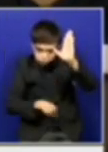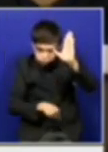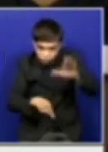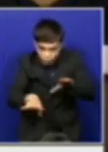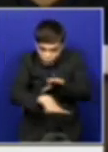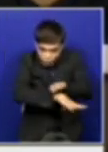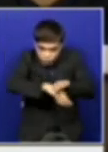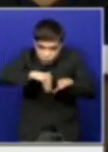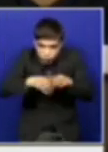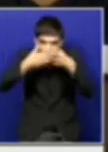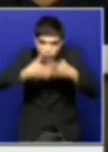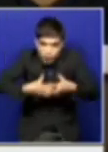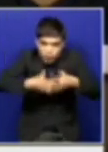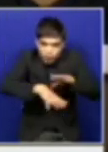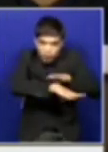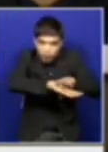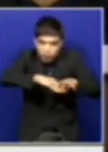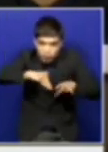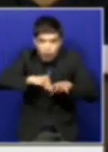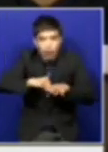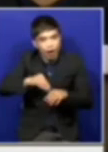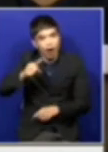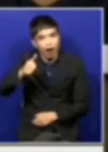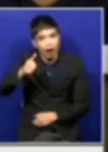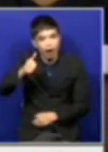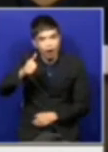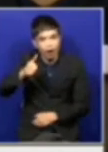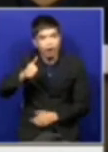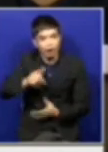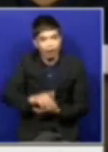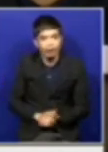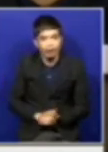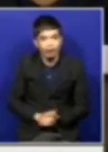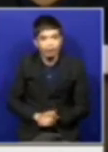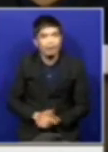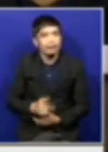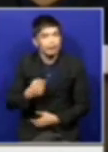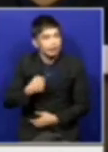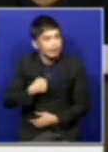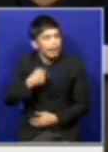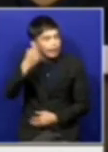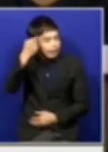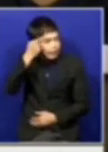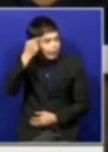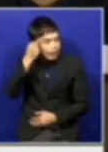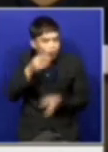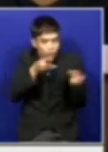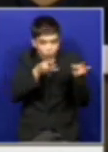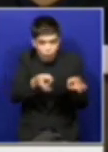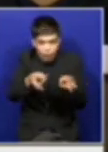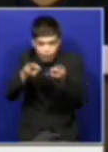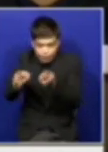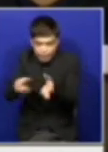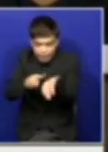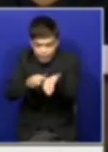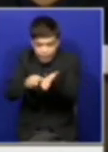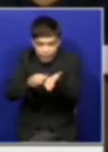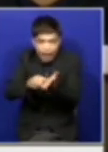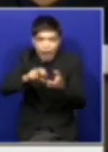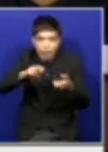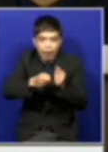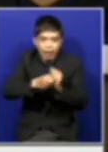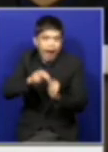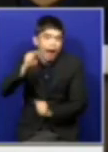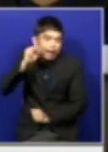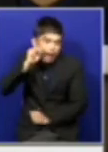มทรัพย์นี่ 500,000 กว่าบาทผมคิดว่าในการที่จะดำเนินการแก้ไขปัญหาเรื่องน้ำเนี่ยถ้าเปิด